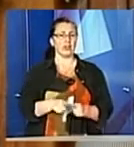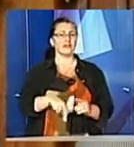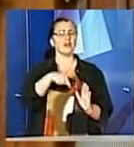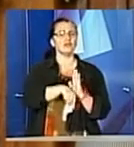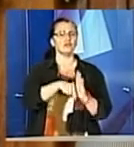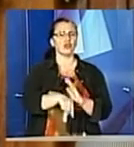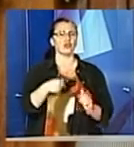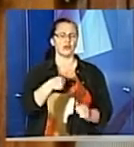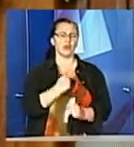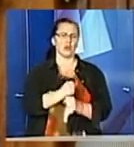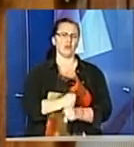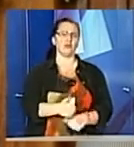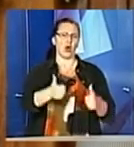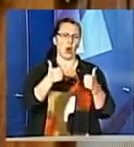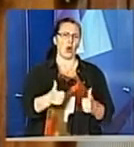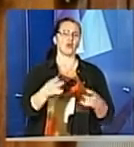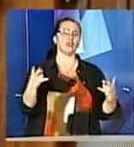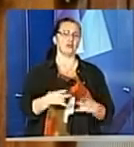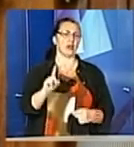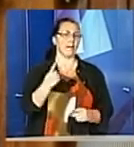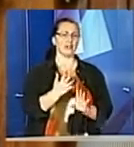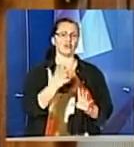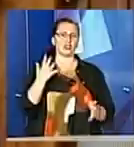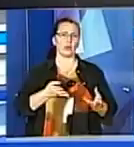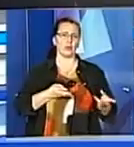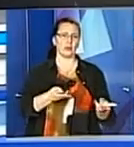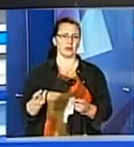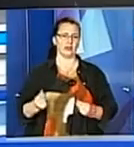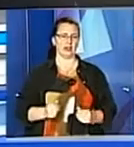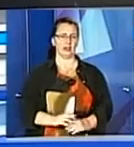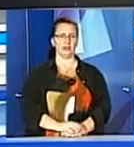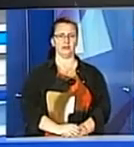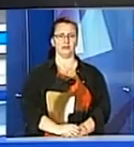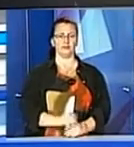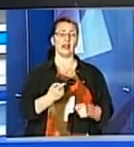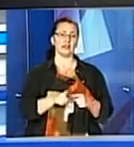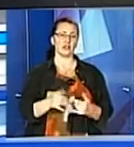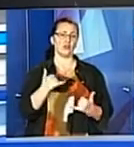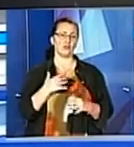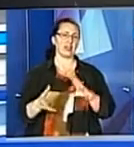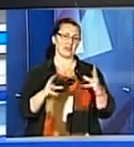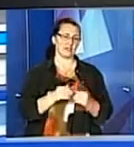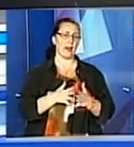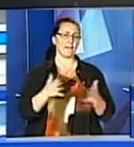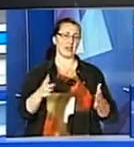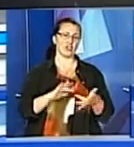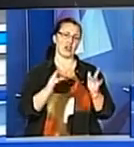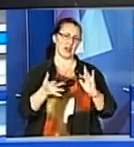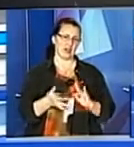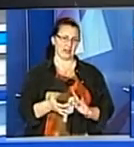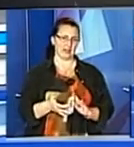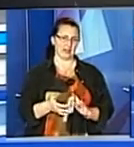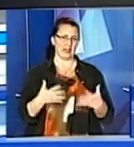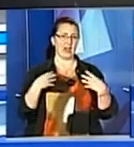цікаве, хороше, потрібне і в першу чергу надихаюче. І на цьому у нас все. Більше інформації на